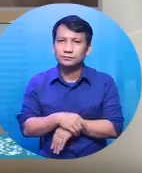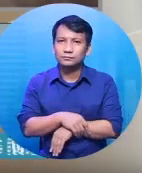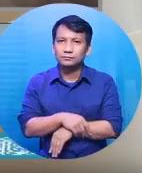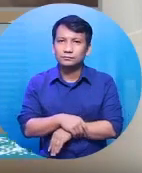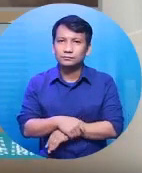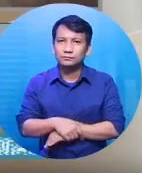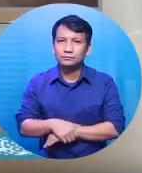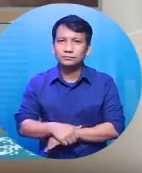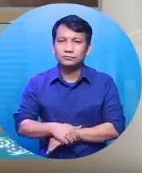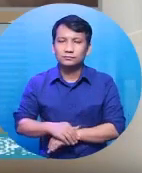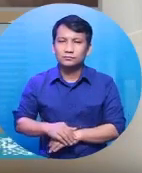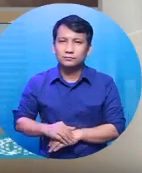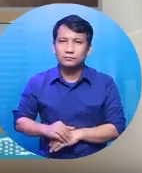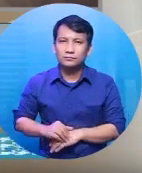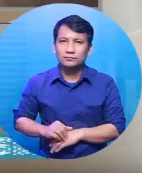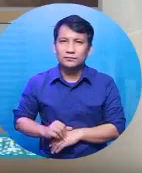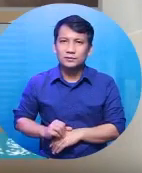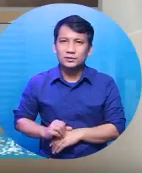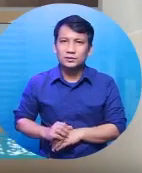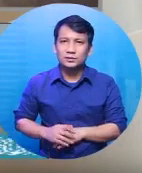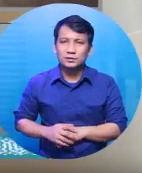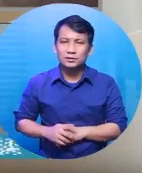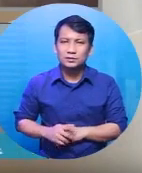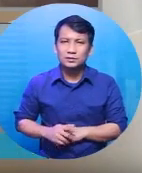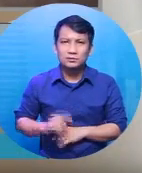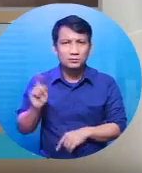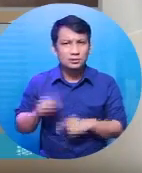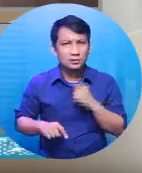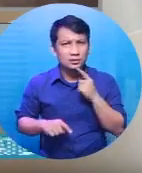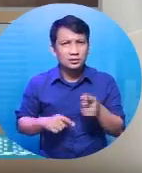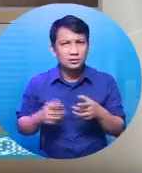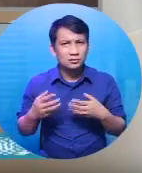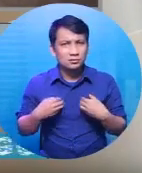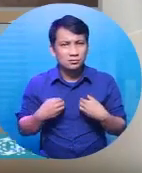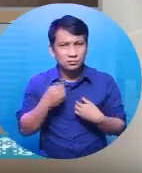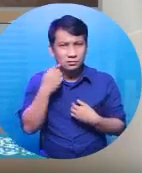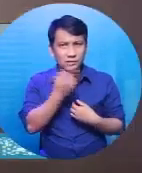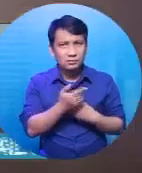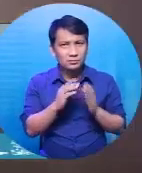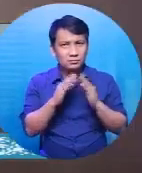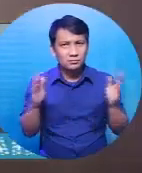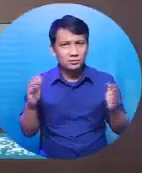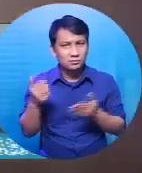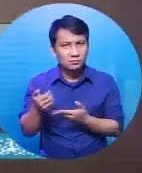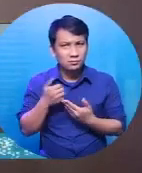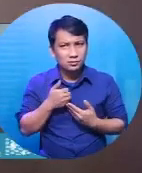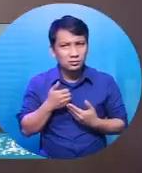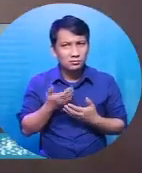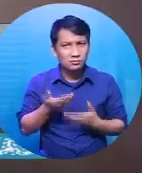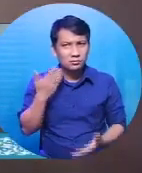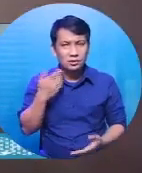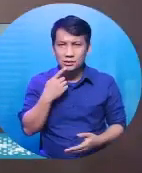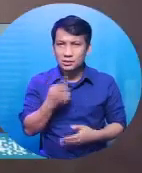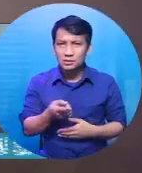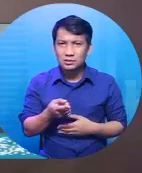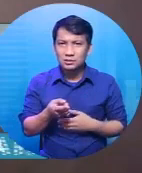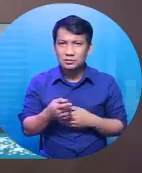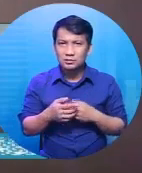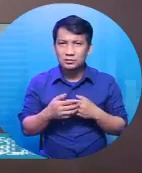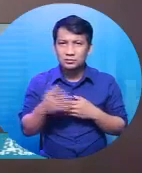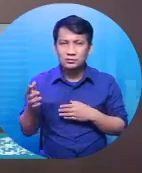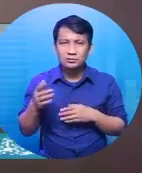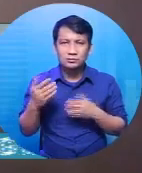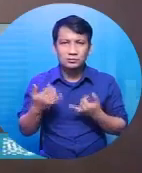Ang sabi ko po kasi sa kanya, Sir, hindi naman ako umingi ng malaki sa kanya. Ang sabi ko, lingunin mo rin ako dahil nandito